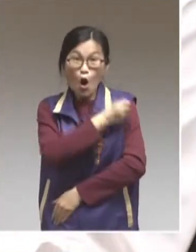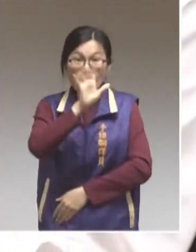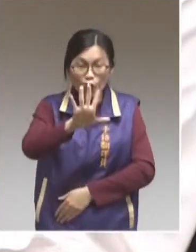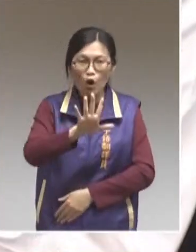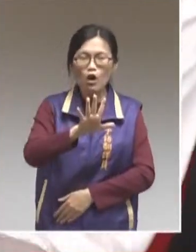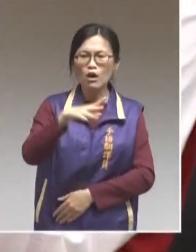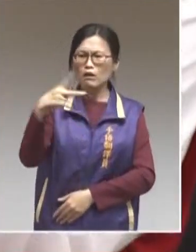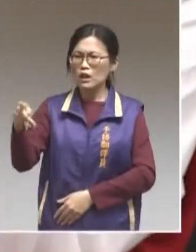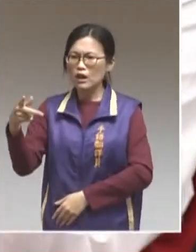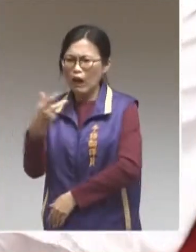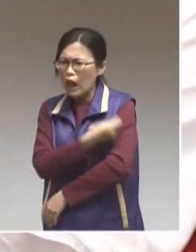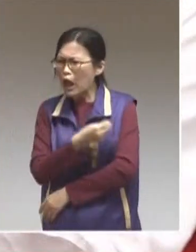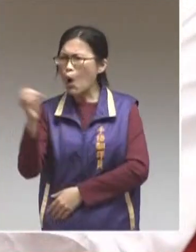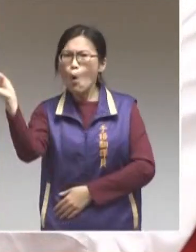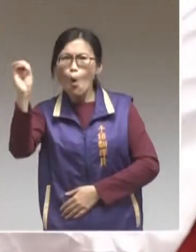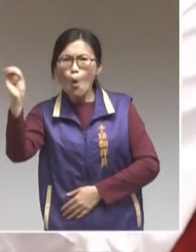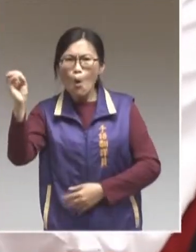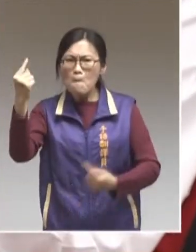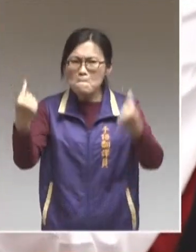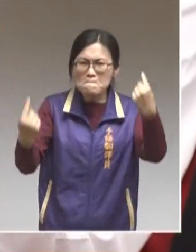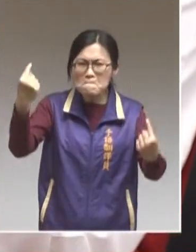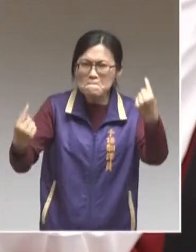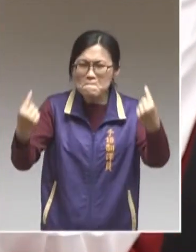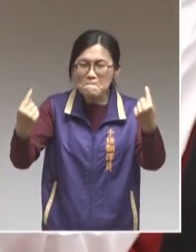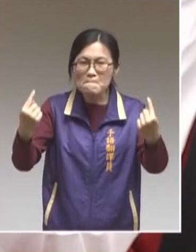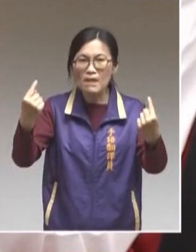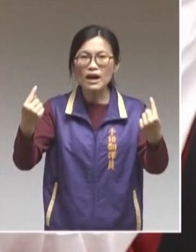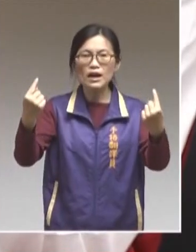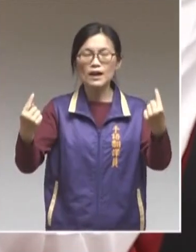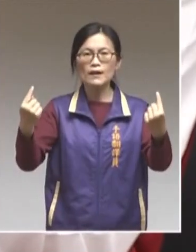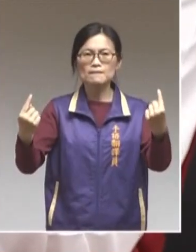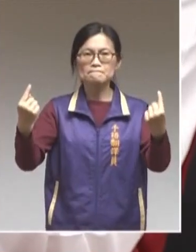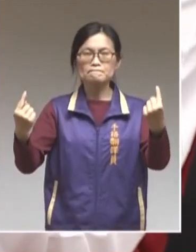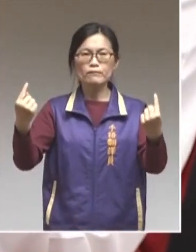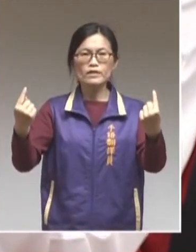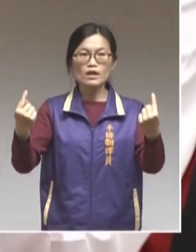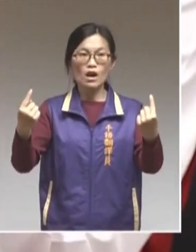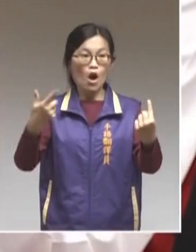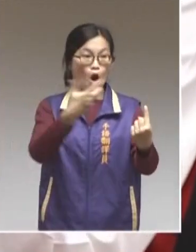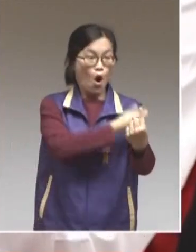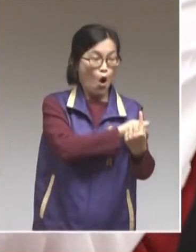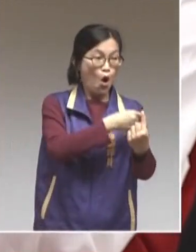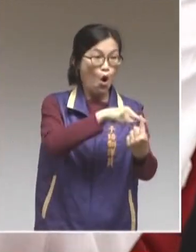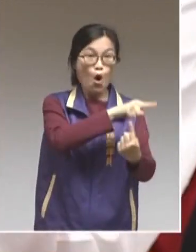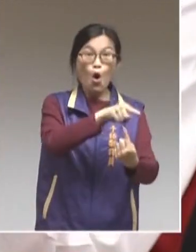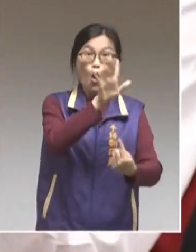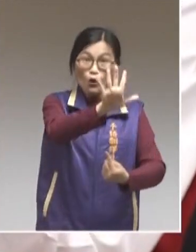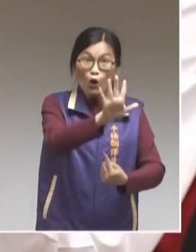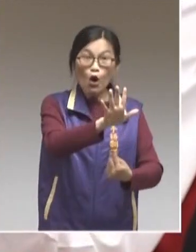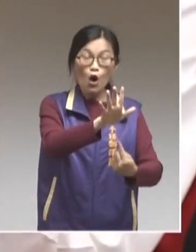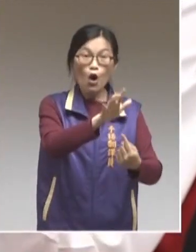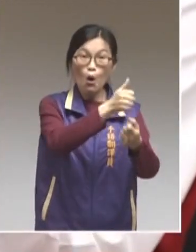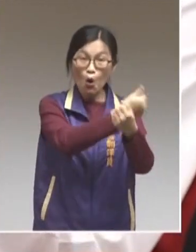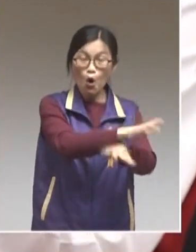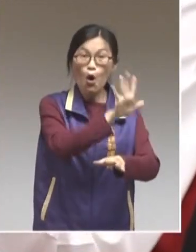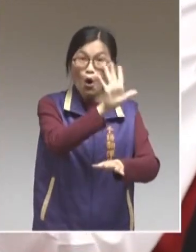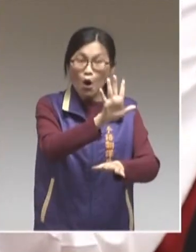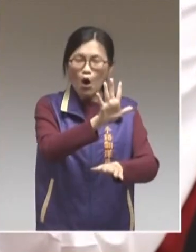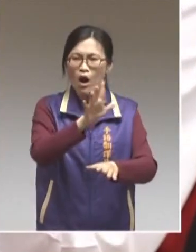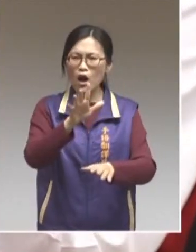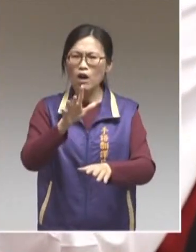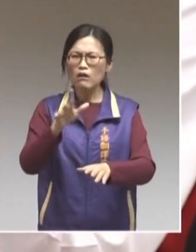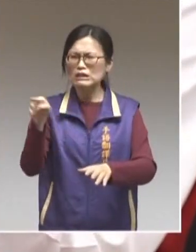种疫苗来做比较啊，那有接种疫苗的跟没有接种疫苗的哈、啊，没有